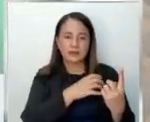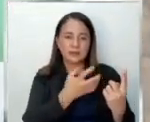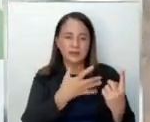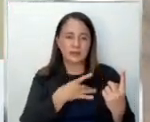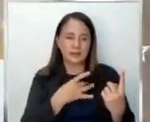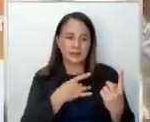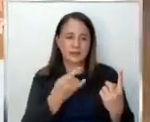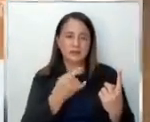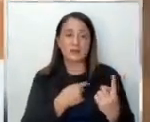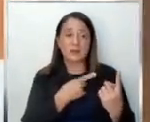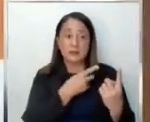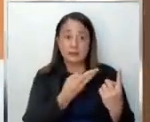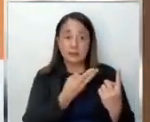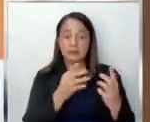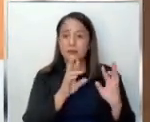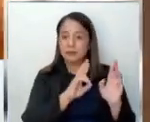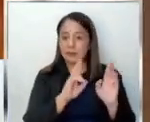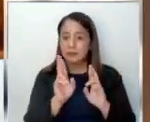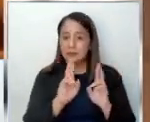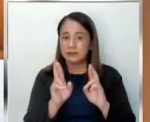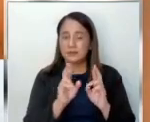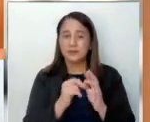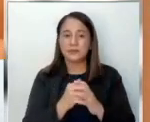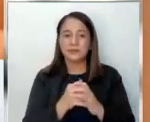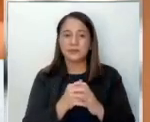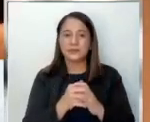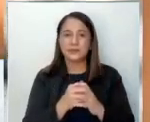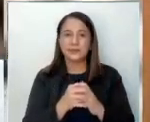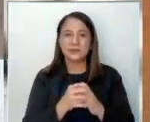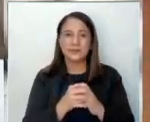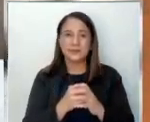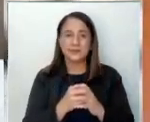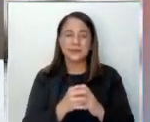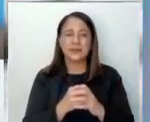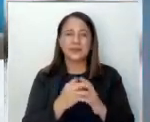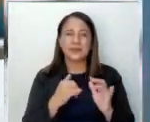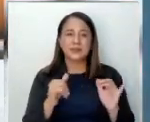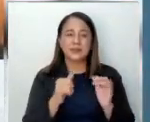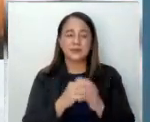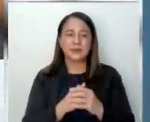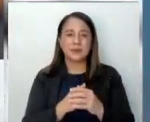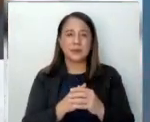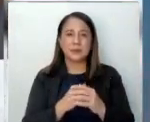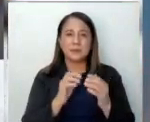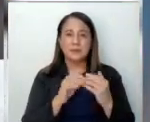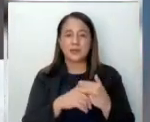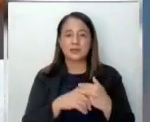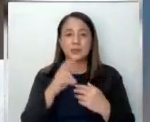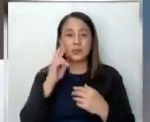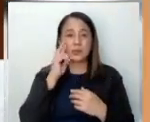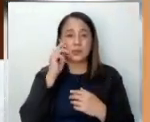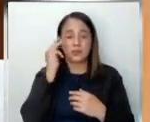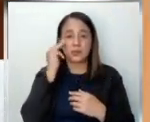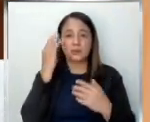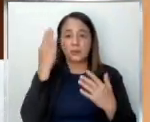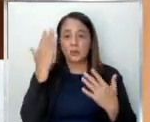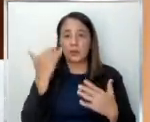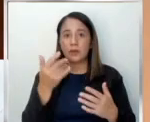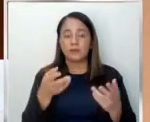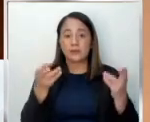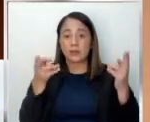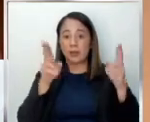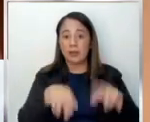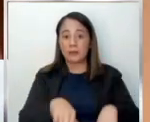at Jerry. Kaya. Ready naman to bounce back si Ruru Madrid matapos ang kanyang injury sa taping